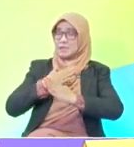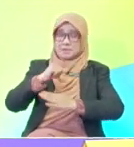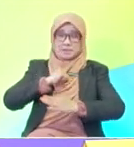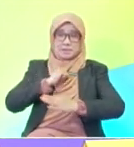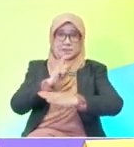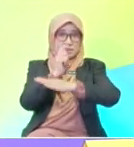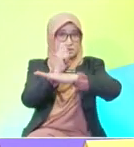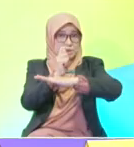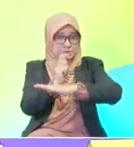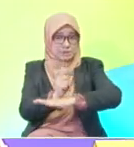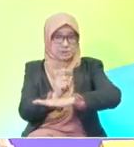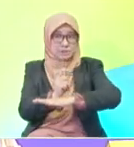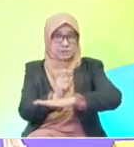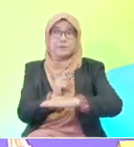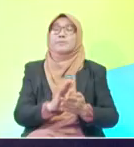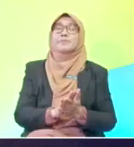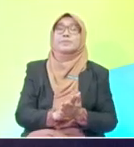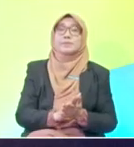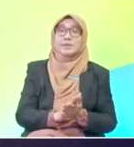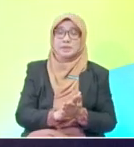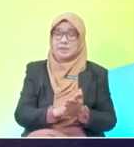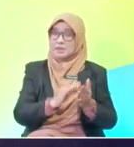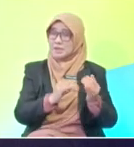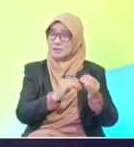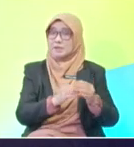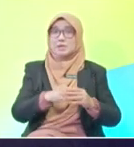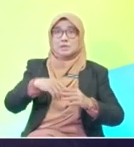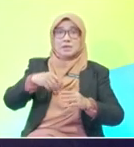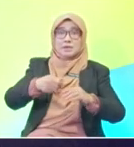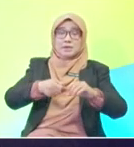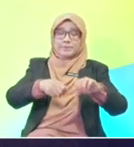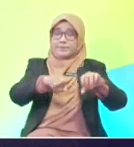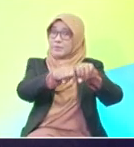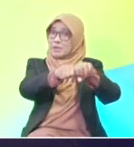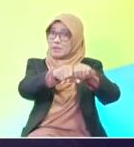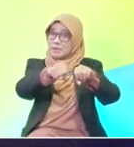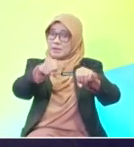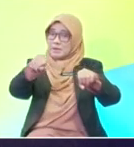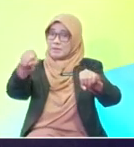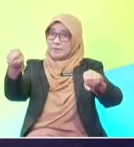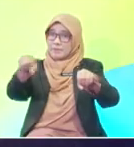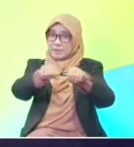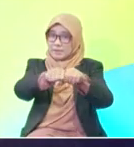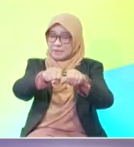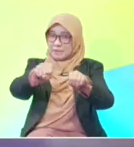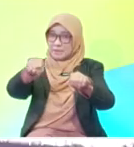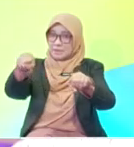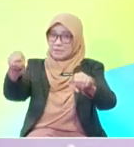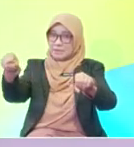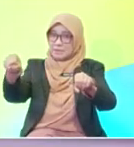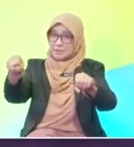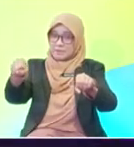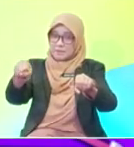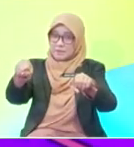cikgu. Okey, kalau kita tengok kat hujung sekali itu ialah parang. Oh, ni parang cikgu. Parang. Kalau kat Abang Fizi itu keris. Okey, yang Abang